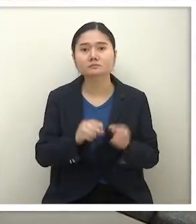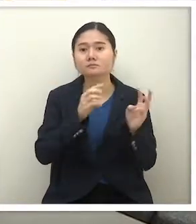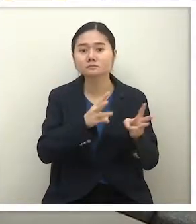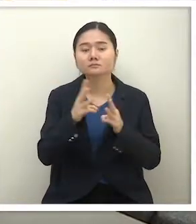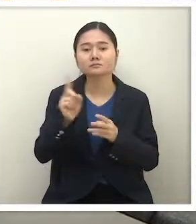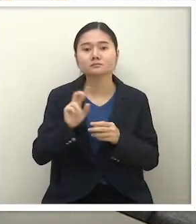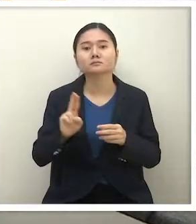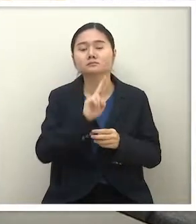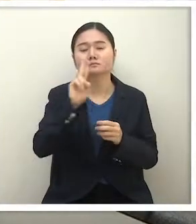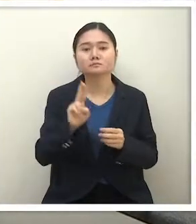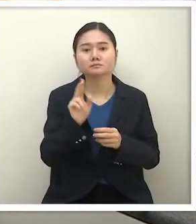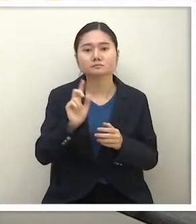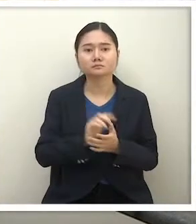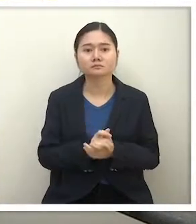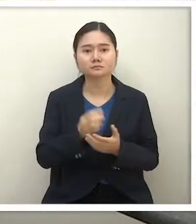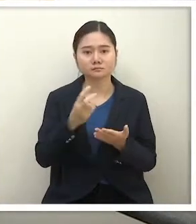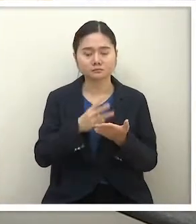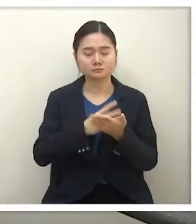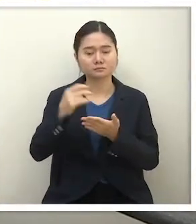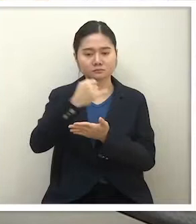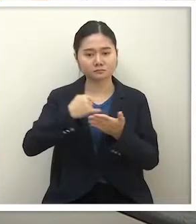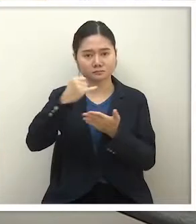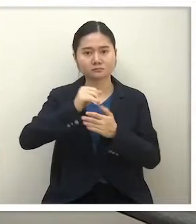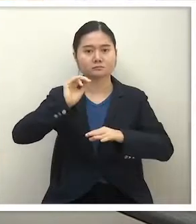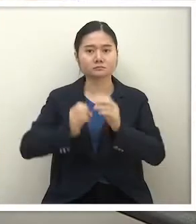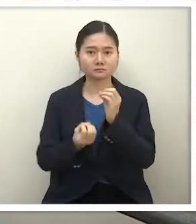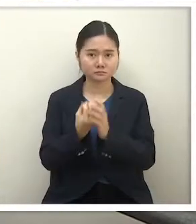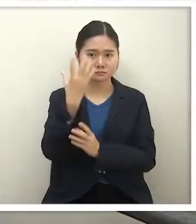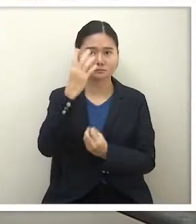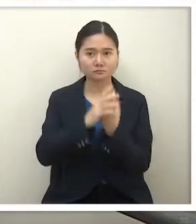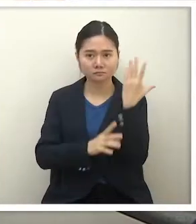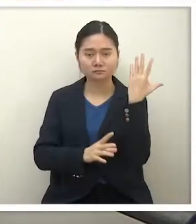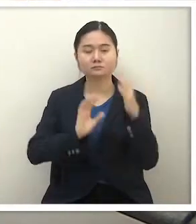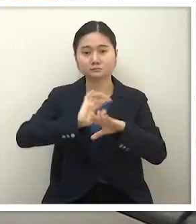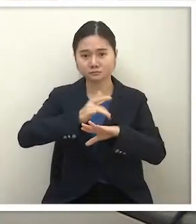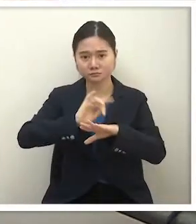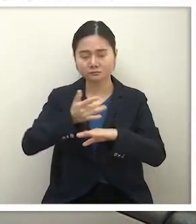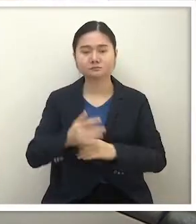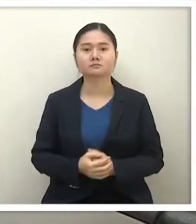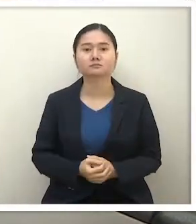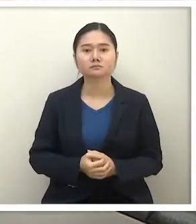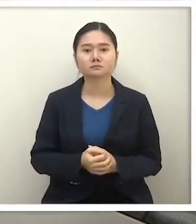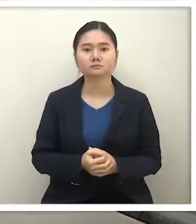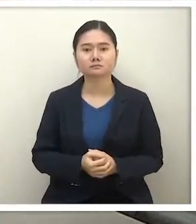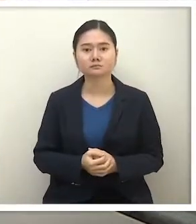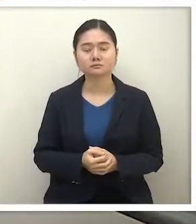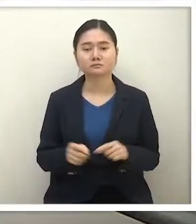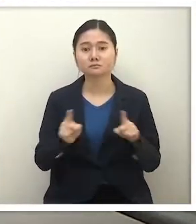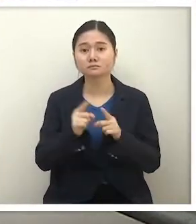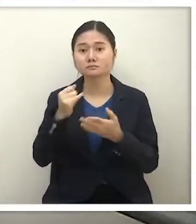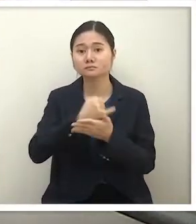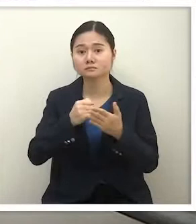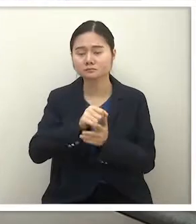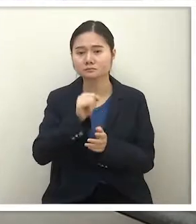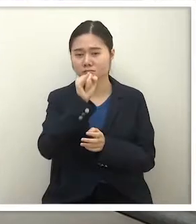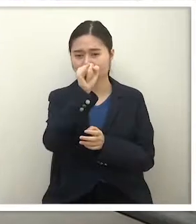นี้ใช้กับวิชาเขียนภาพวิดีทัศน์โทษทีทิวทัศน์ใช่ไหมครับเป็นการเขียนเปอร์สเป